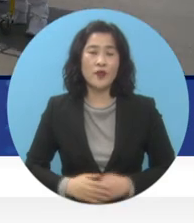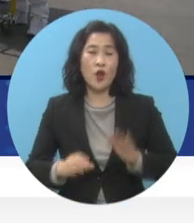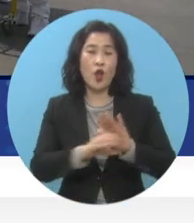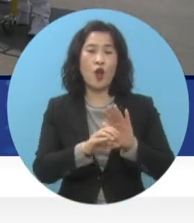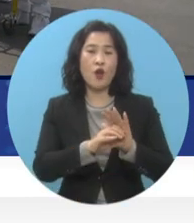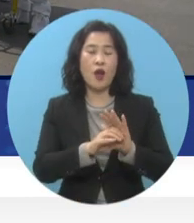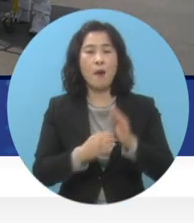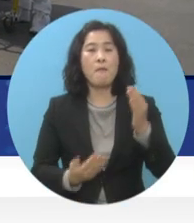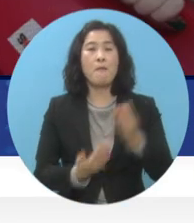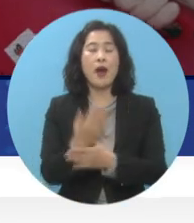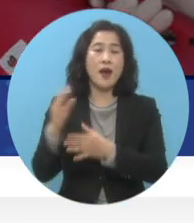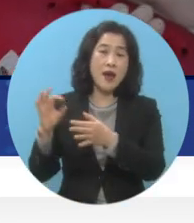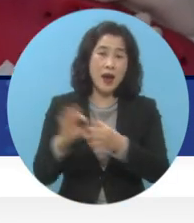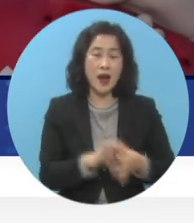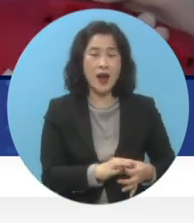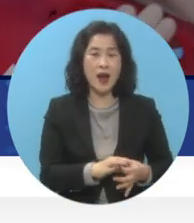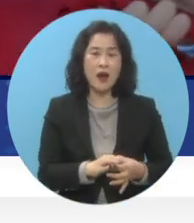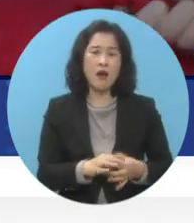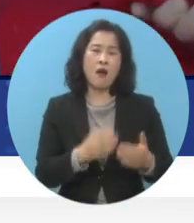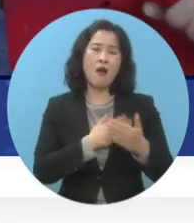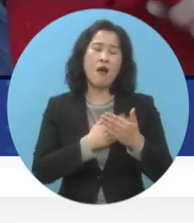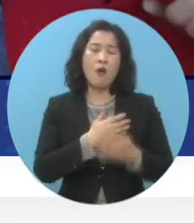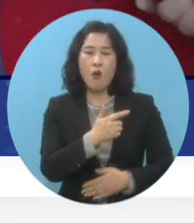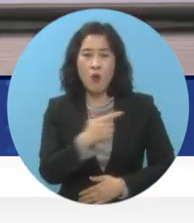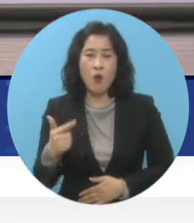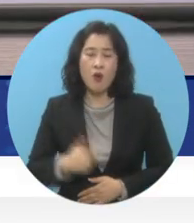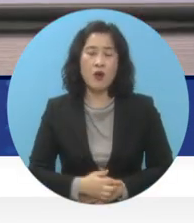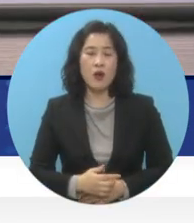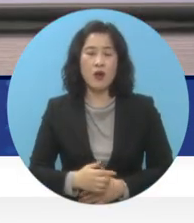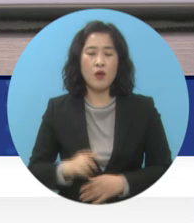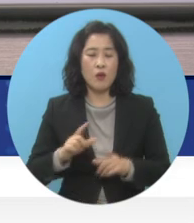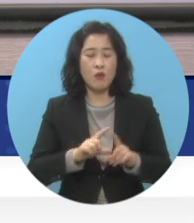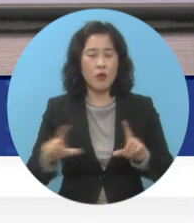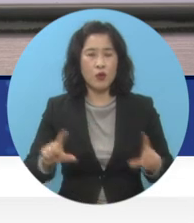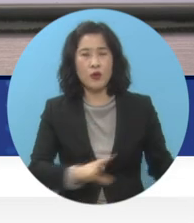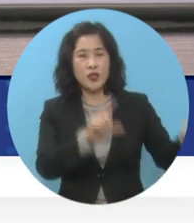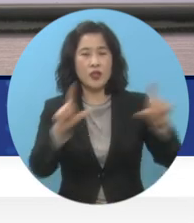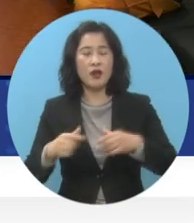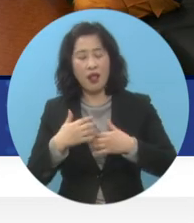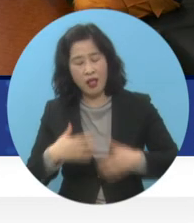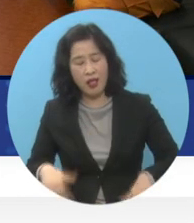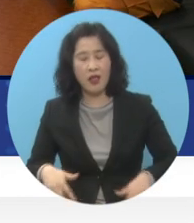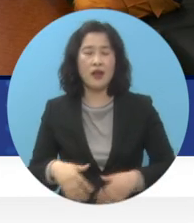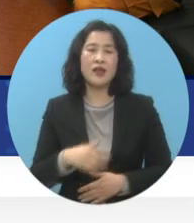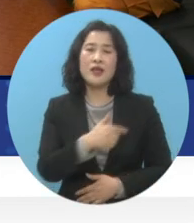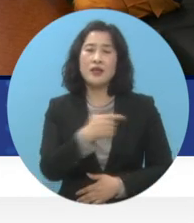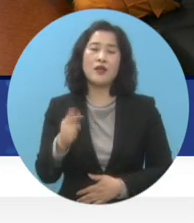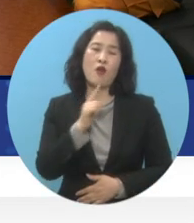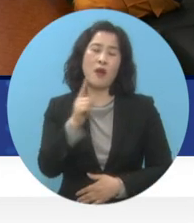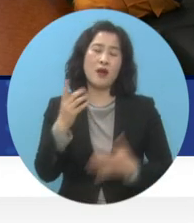코로나19 사태가 길어지면서 막연한 불안감과 일상의 무기력감을 호소하는 분이 늘고 있습니다.